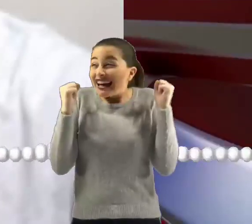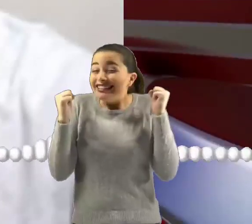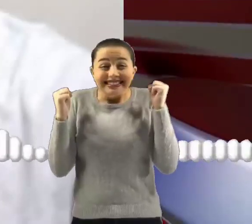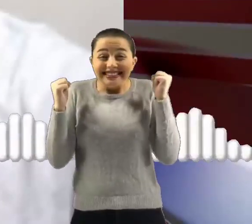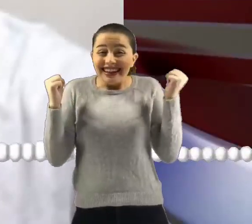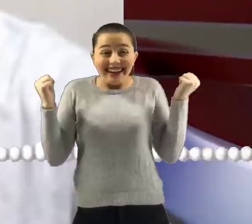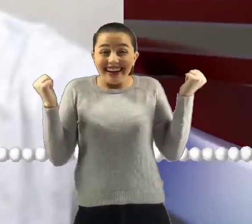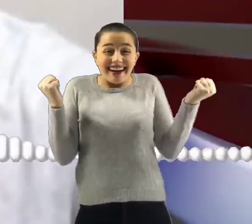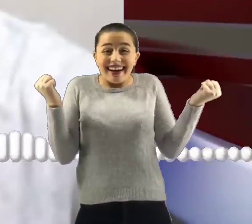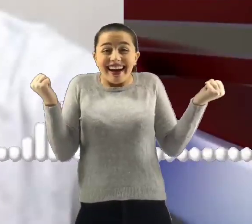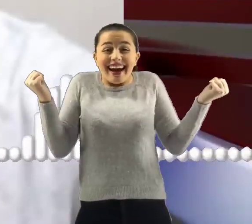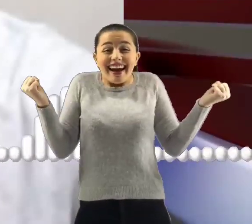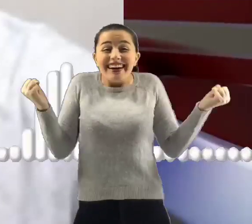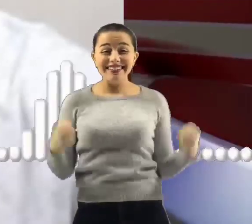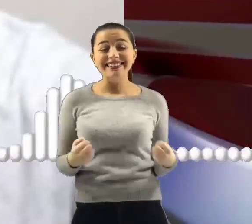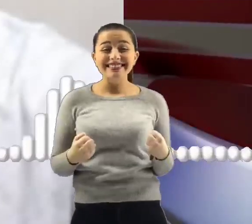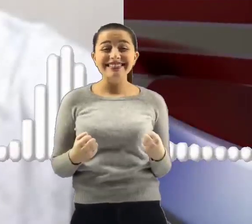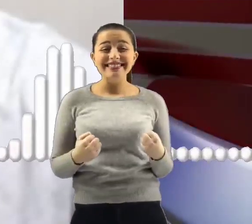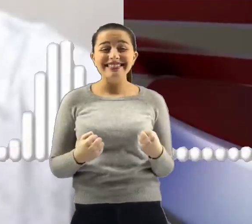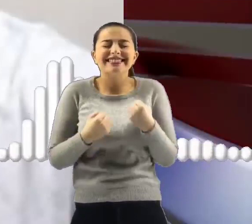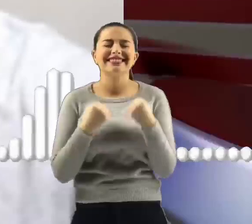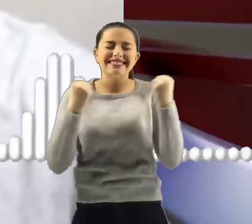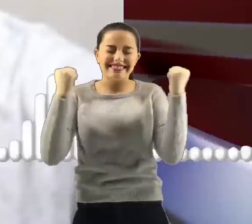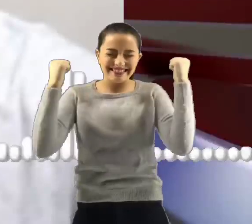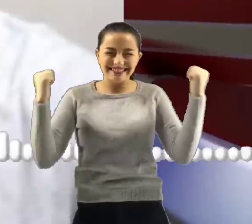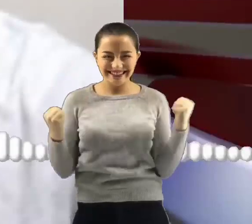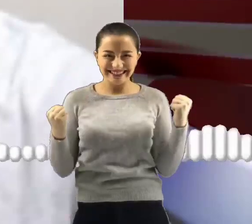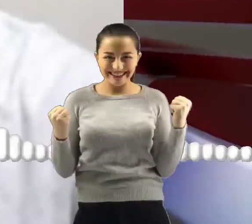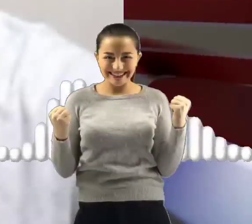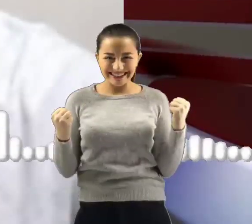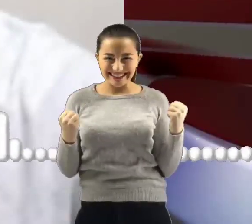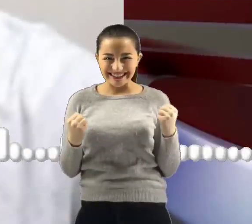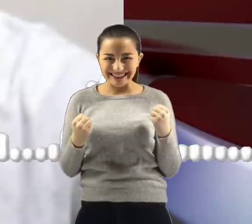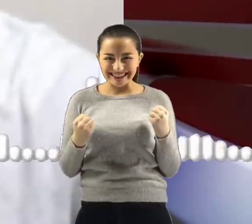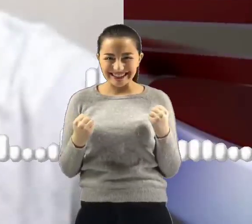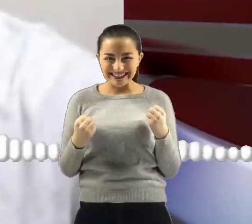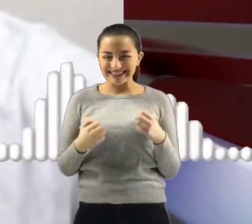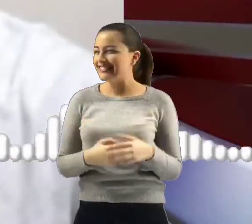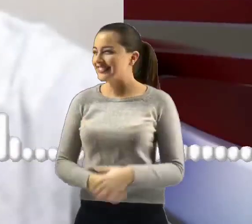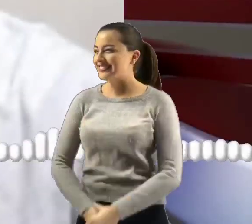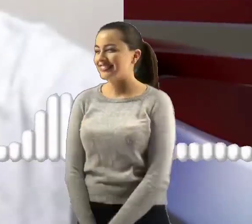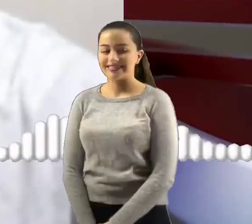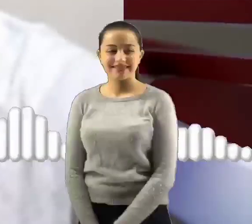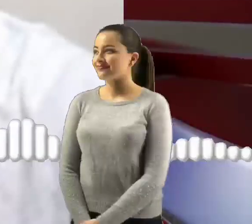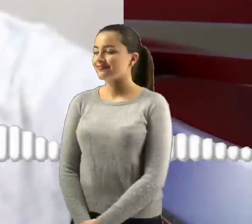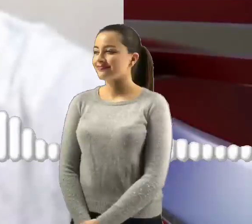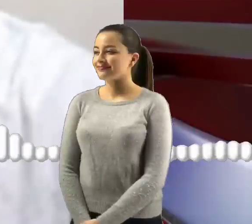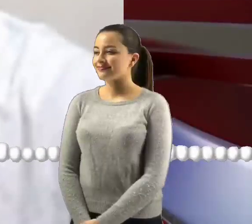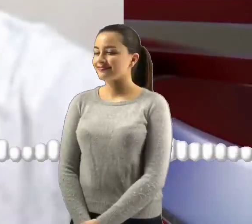chịkwa na ife ka dị mma etu o si wee dị ụfọdụ asị ka anyị hapụ ife